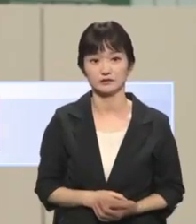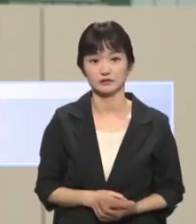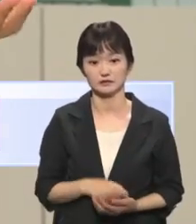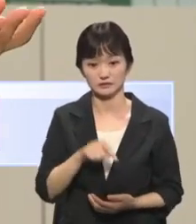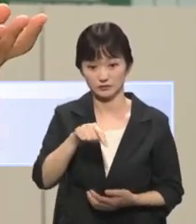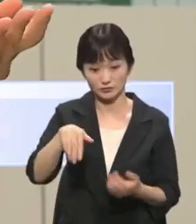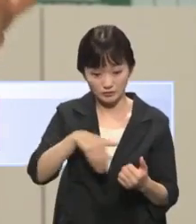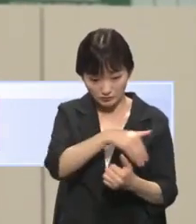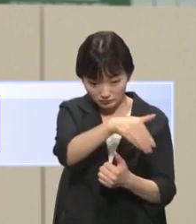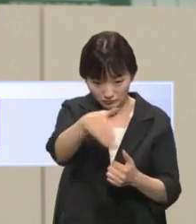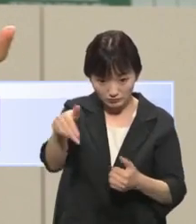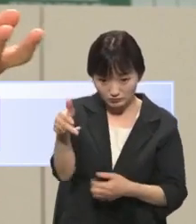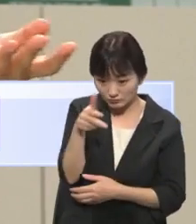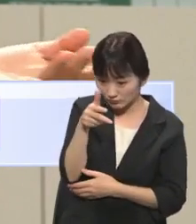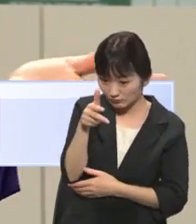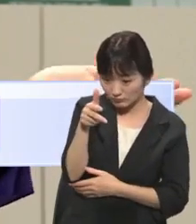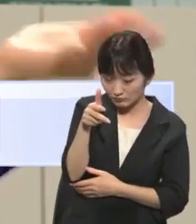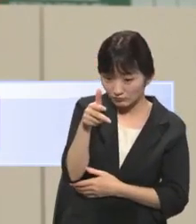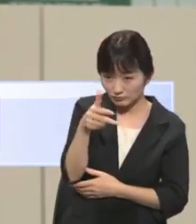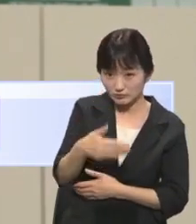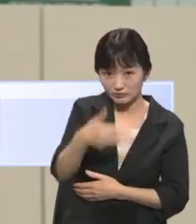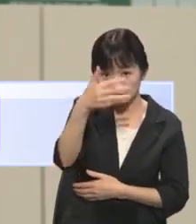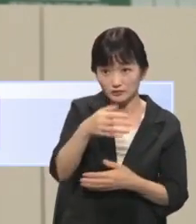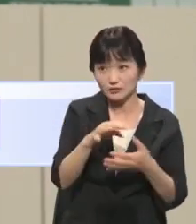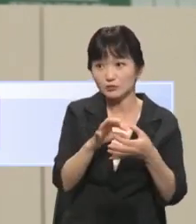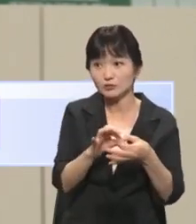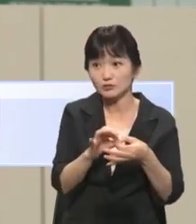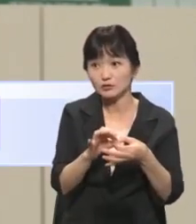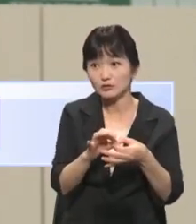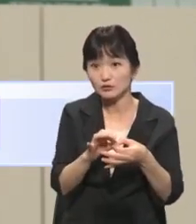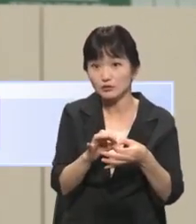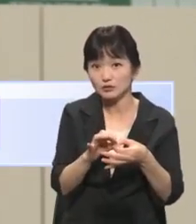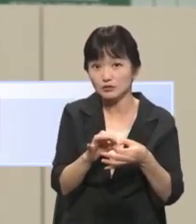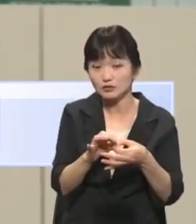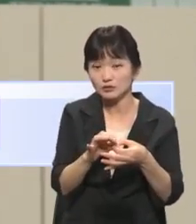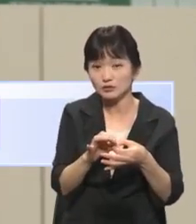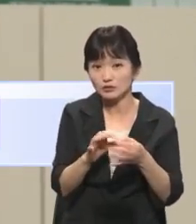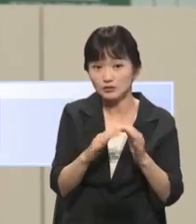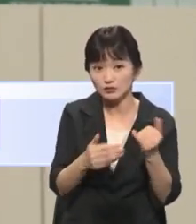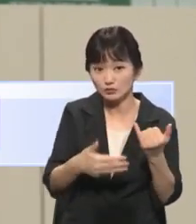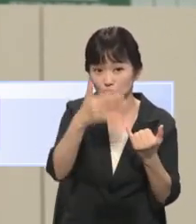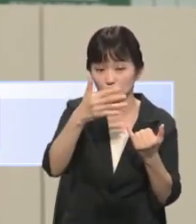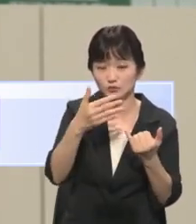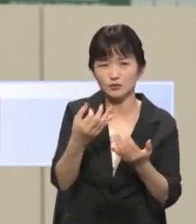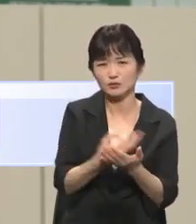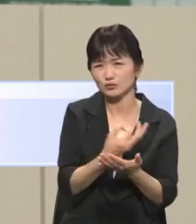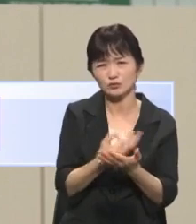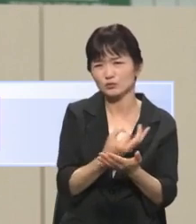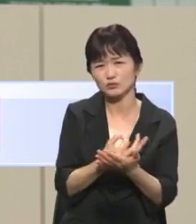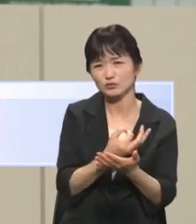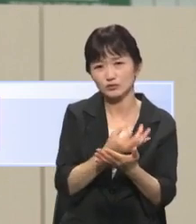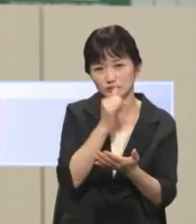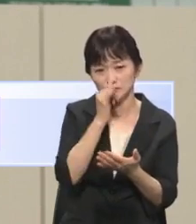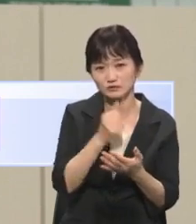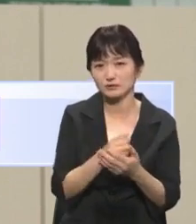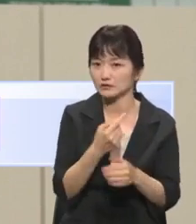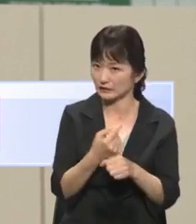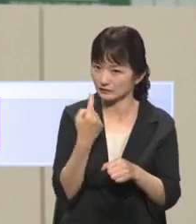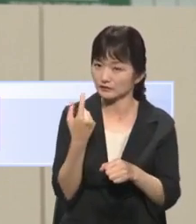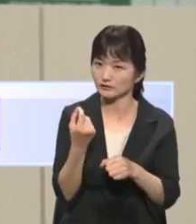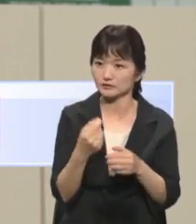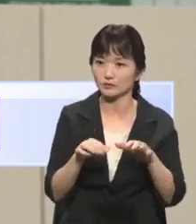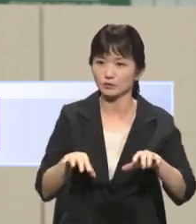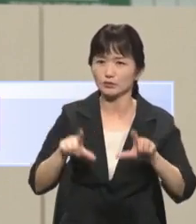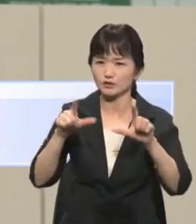되면은 영상으로 인해서 엄청난 수익을 아마 작년에 경험을 하지 않았을까 싶어요. 예, 예. 근데 그 수익을 올해도